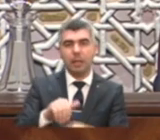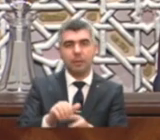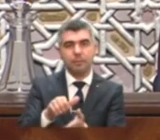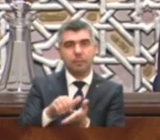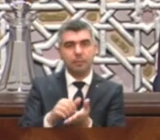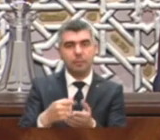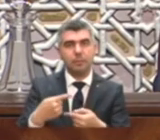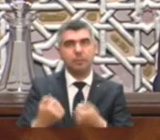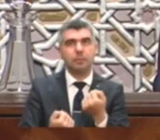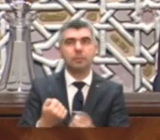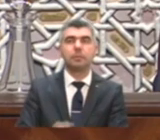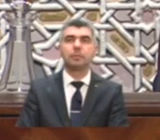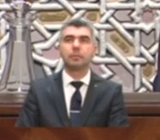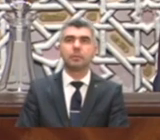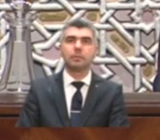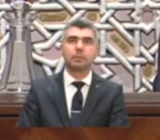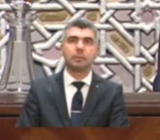والمعاصرة.